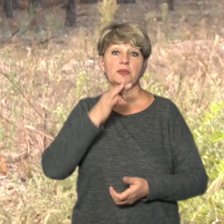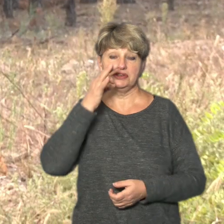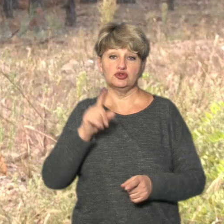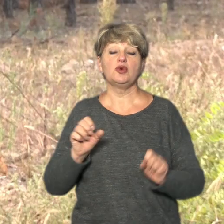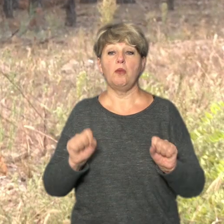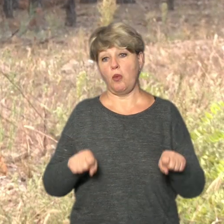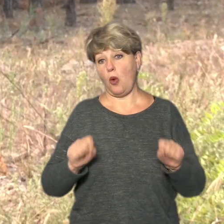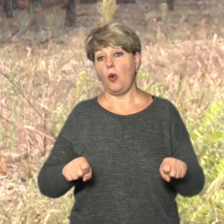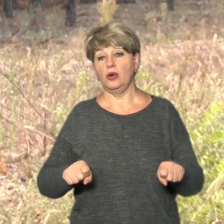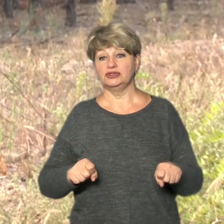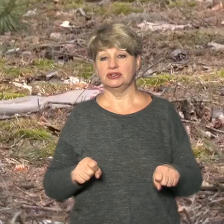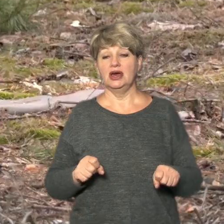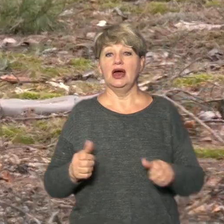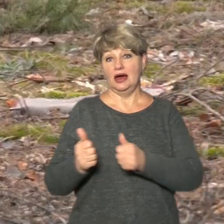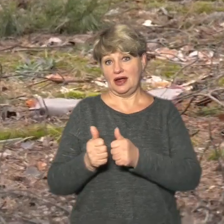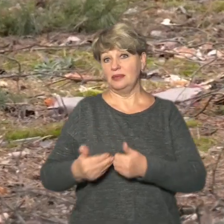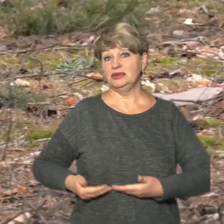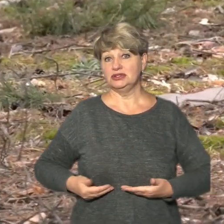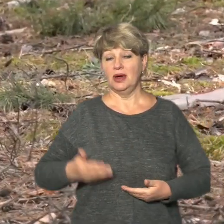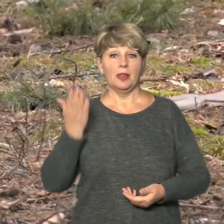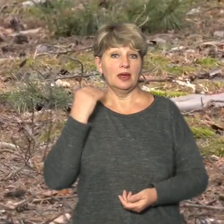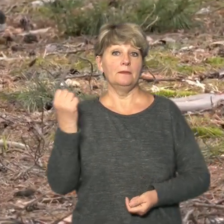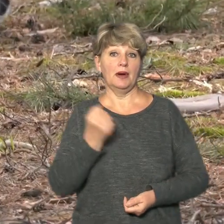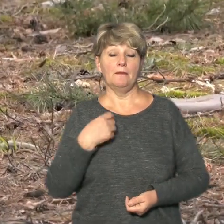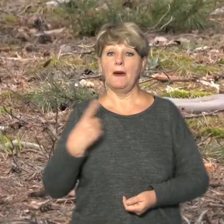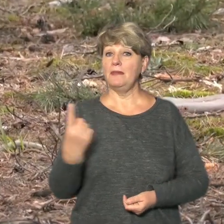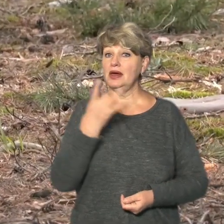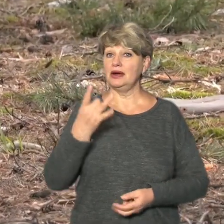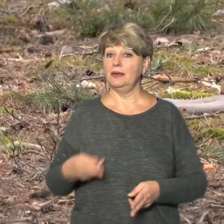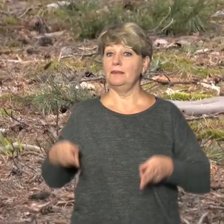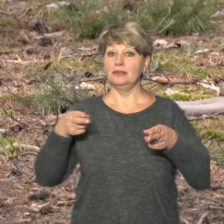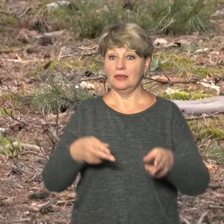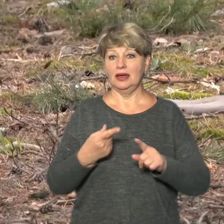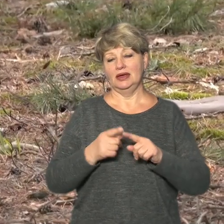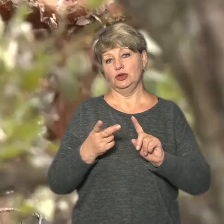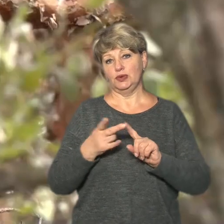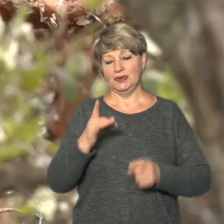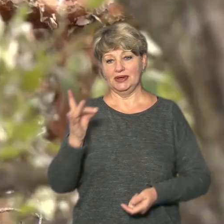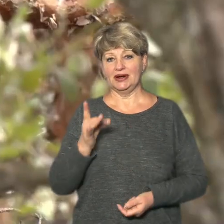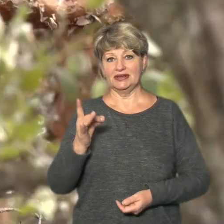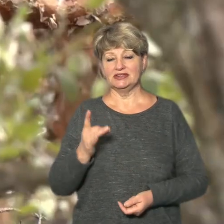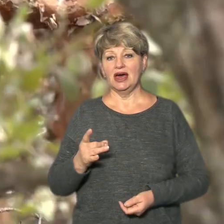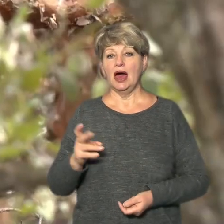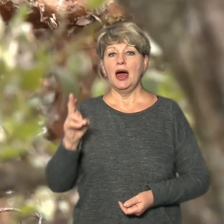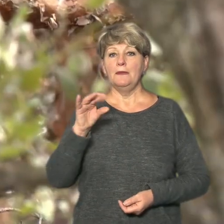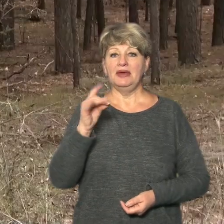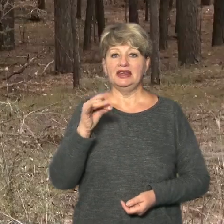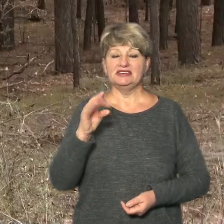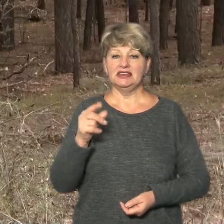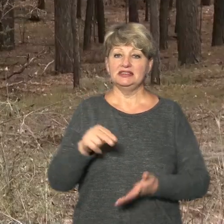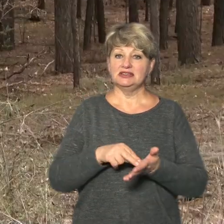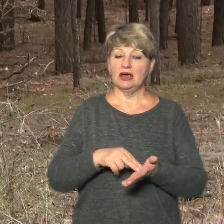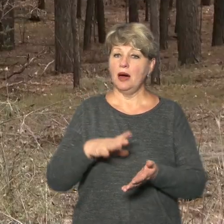знайомством джерелами перший раз поїхали і це другий раз приїхав з березня на Черкащині